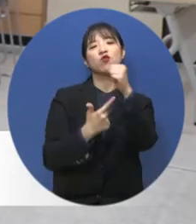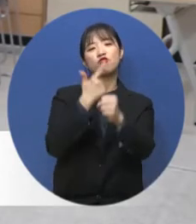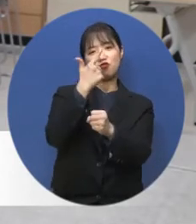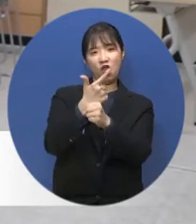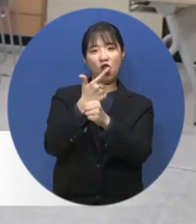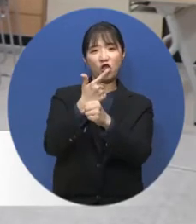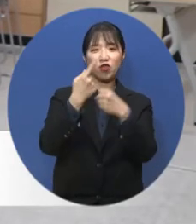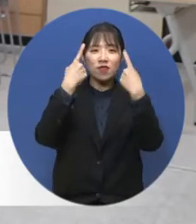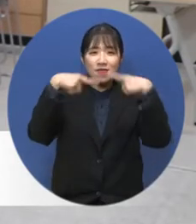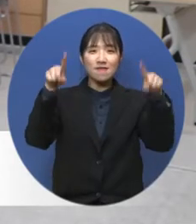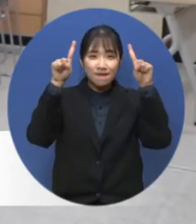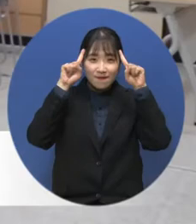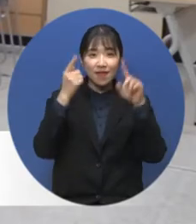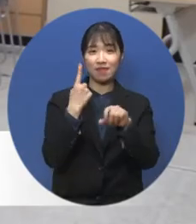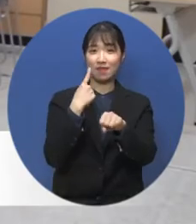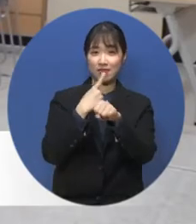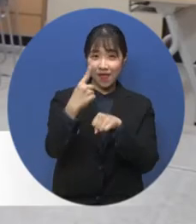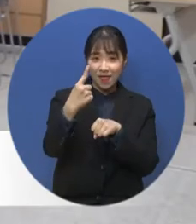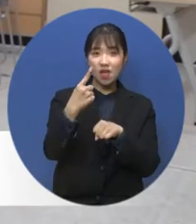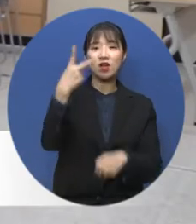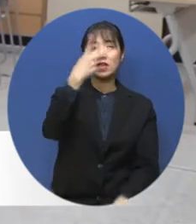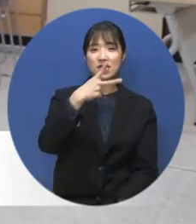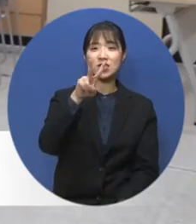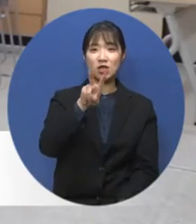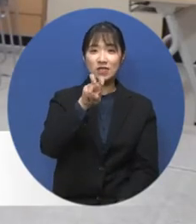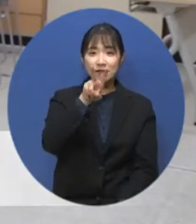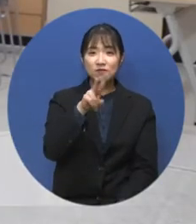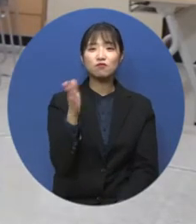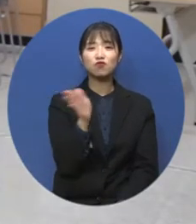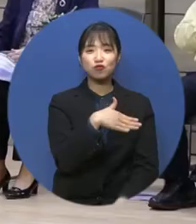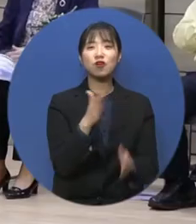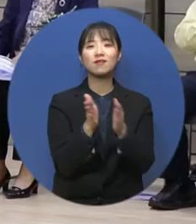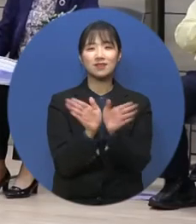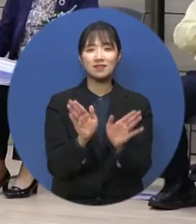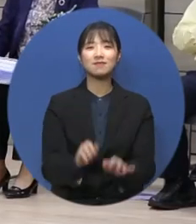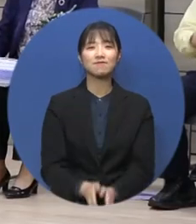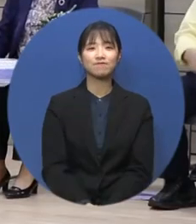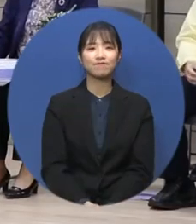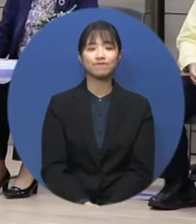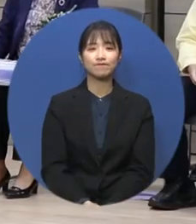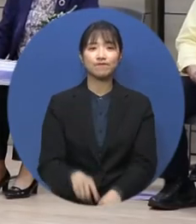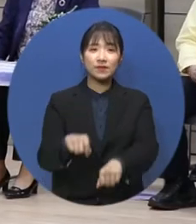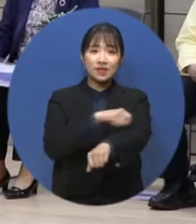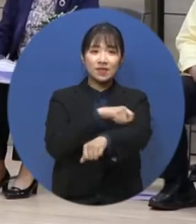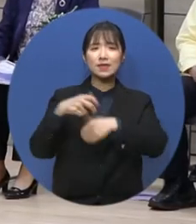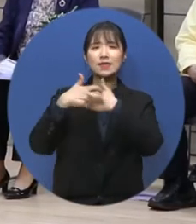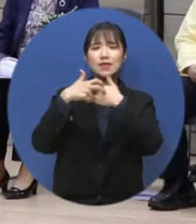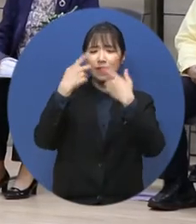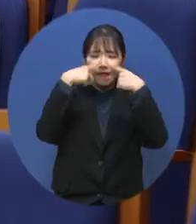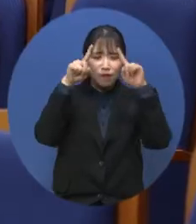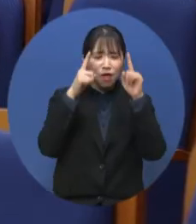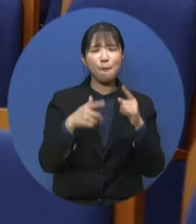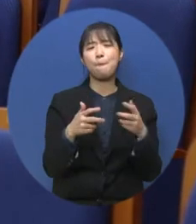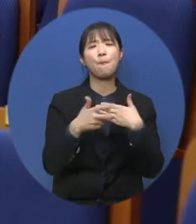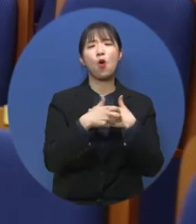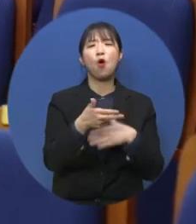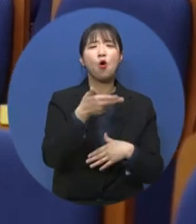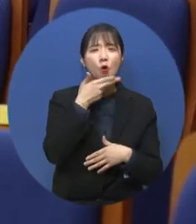내년 2022년부터 시행될 예정입니다. 특히 의과대학 병원이 없는